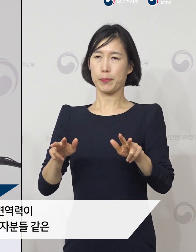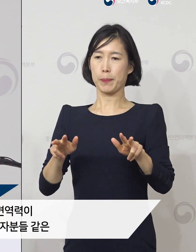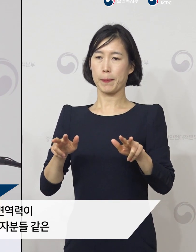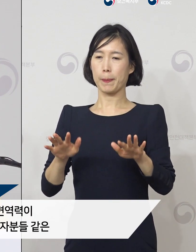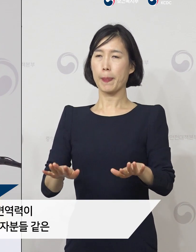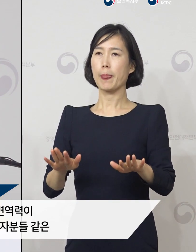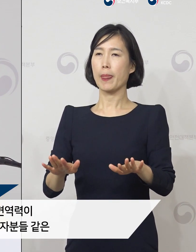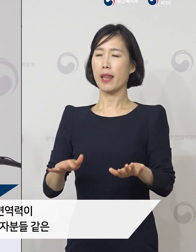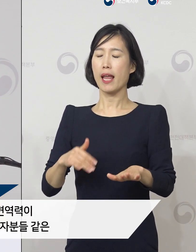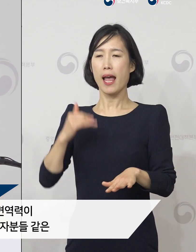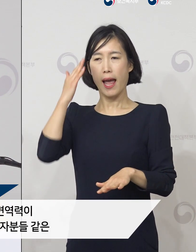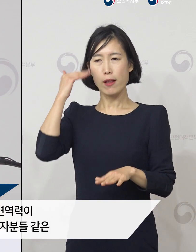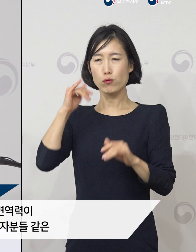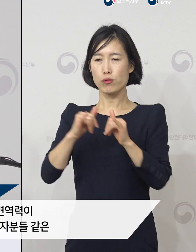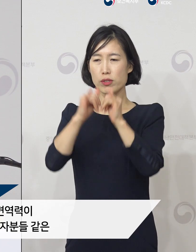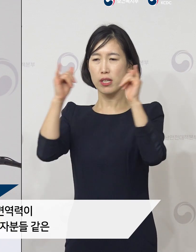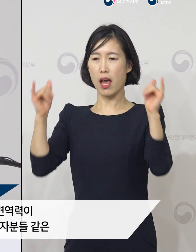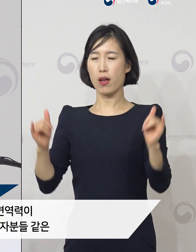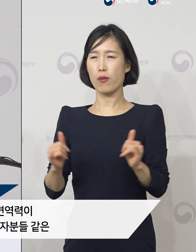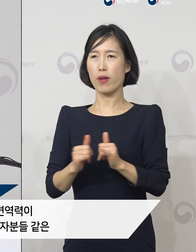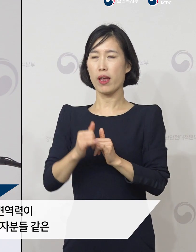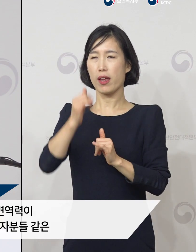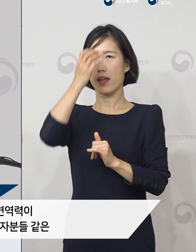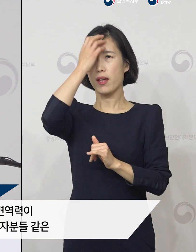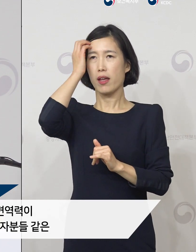현재 우리 사회가